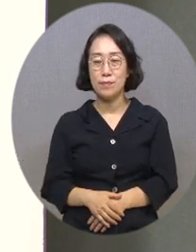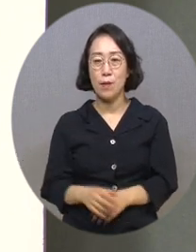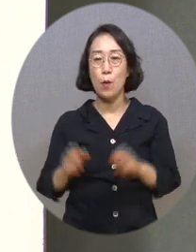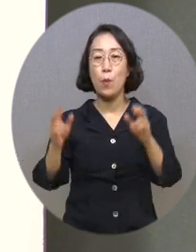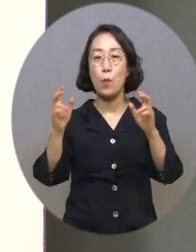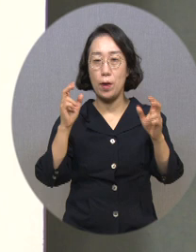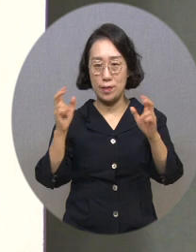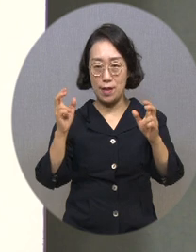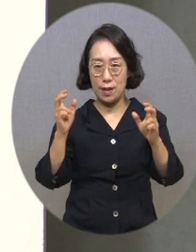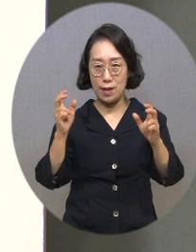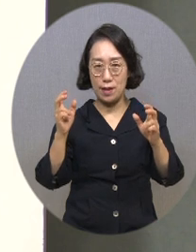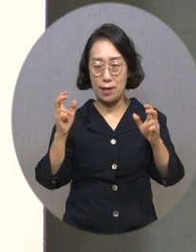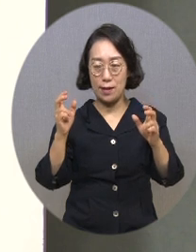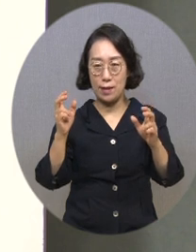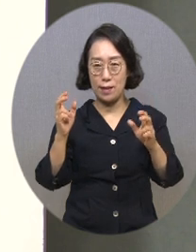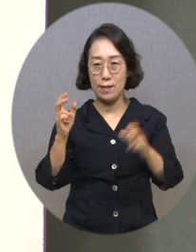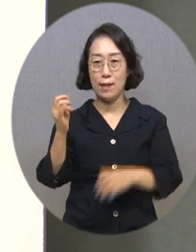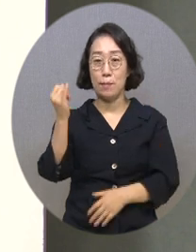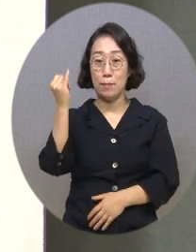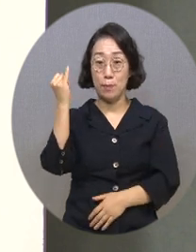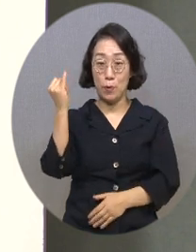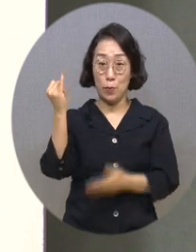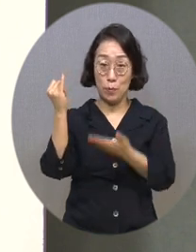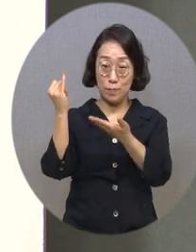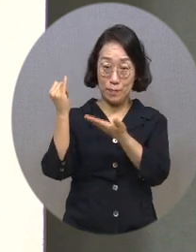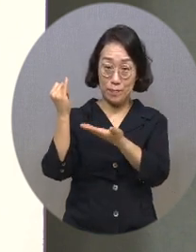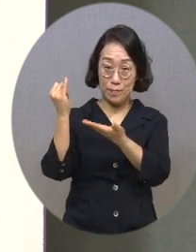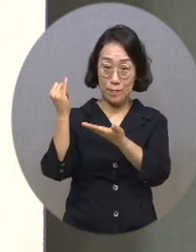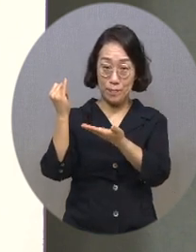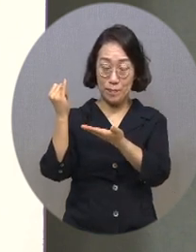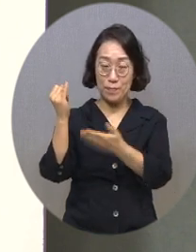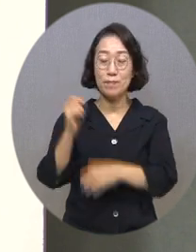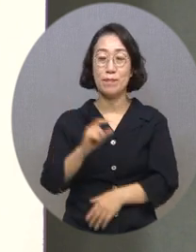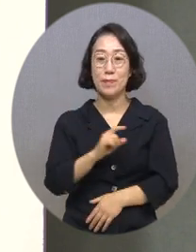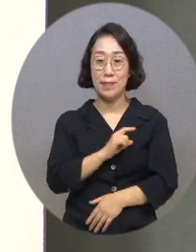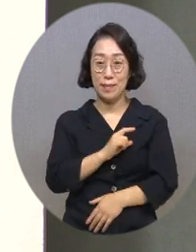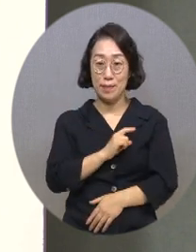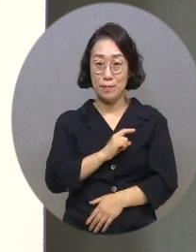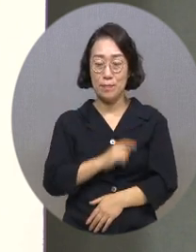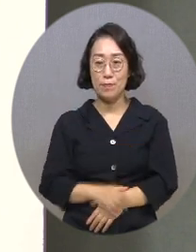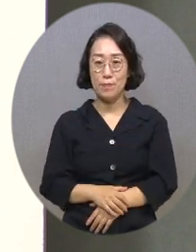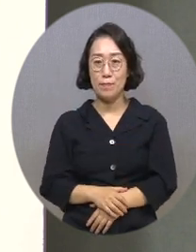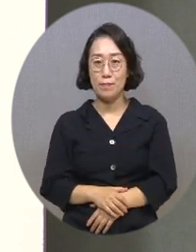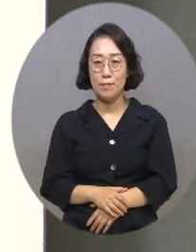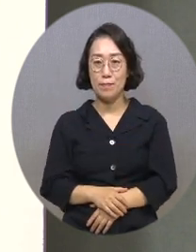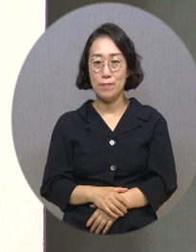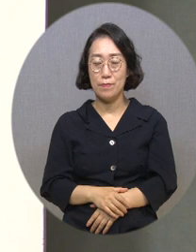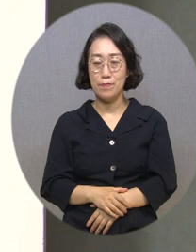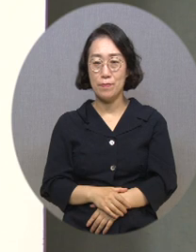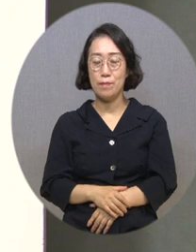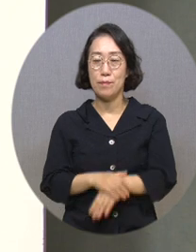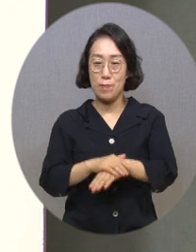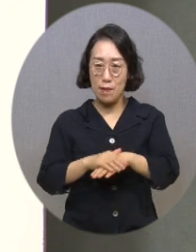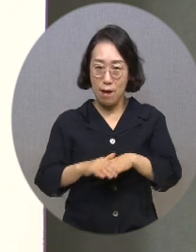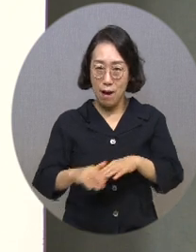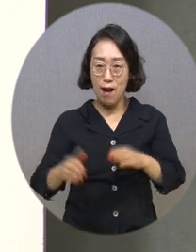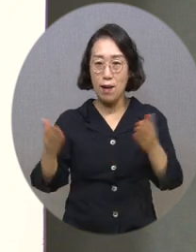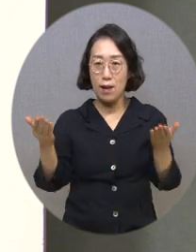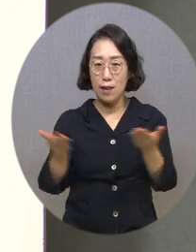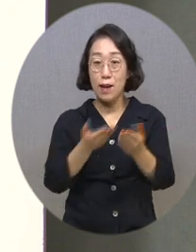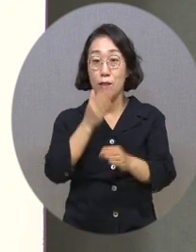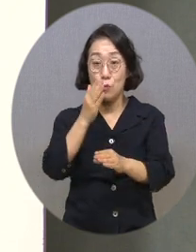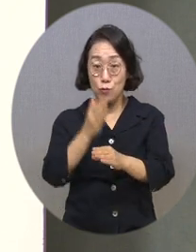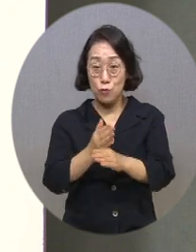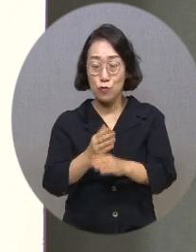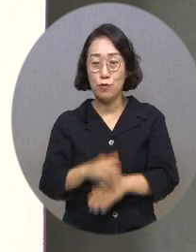포유, 이런 그 기업 명칭을 가지고 사업을 잘 이루어낸